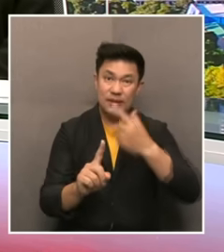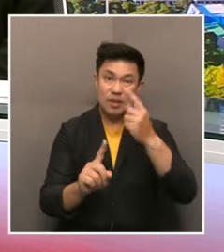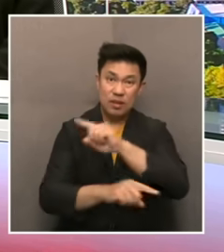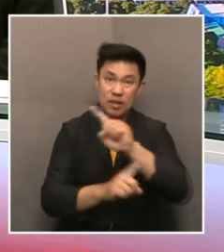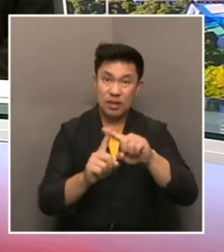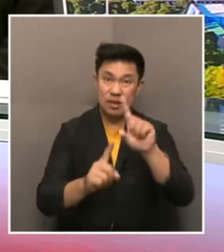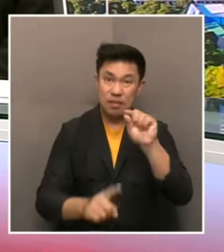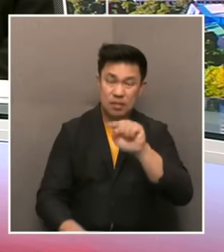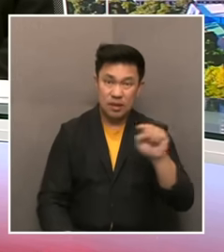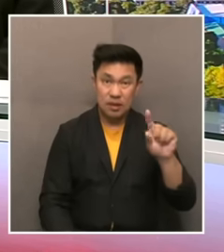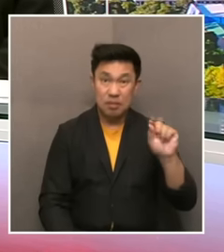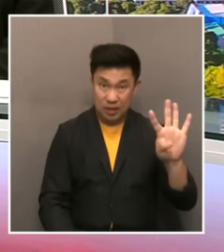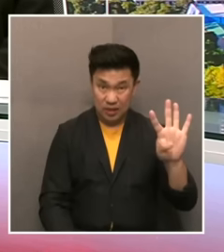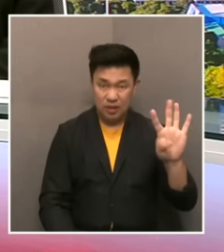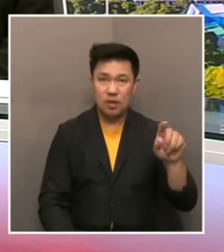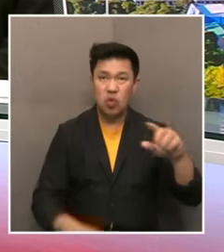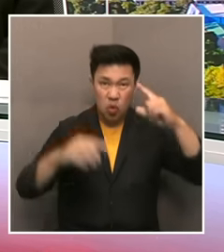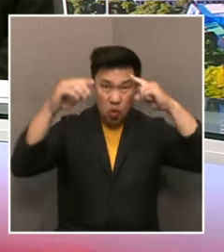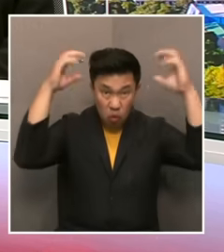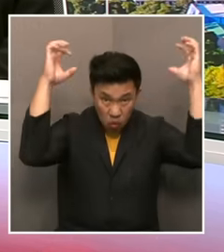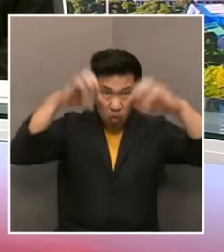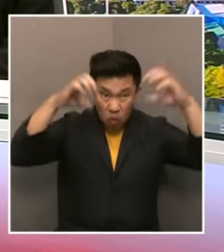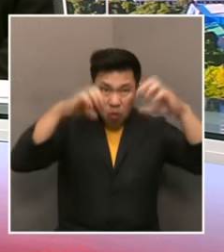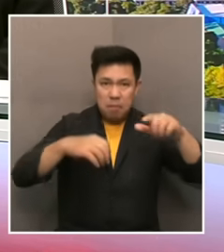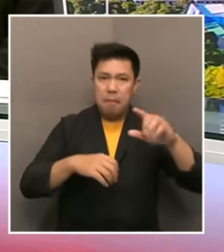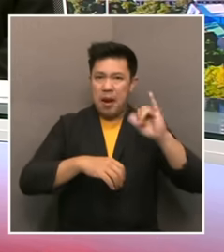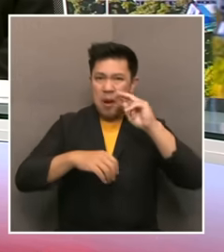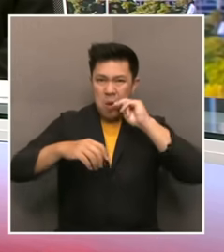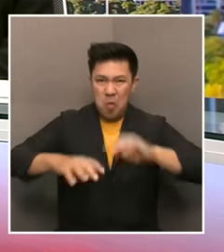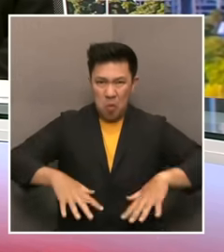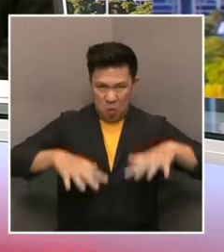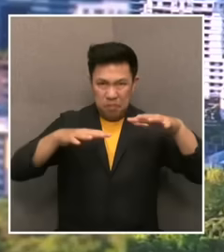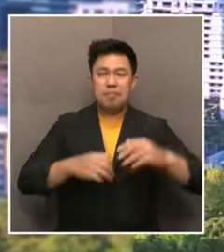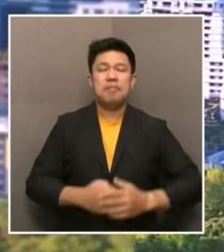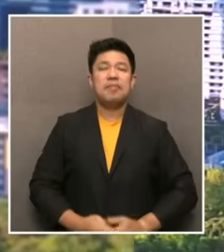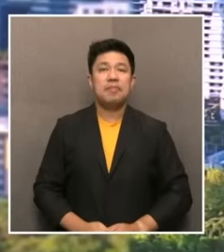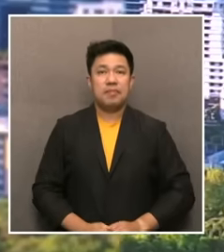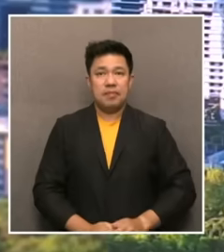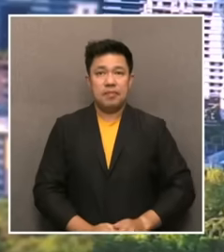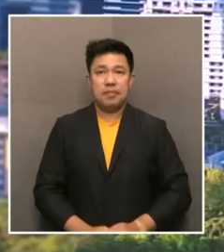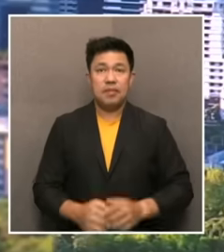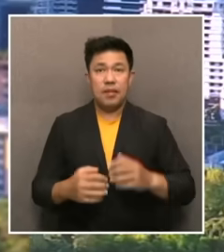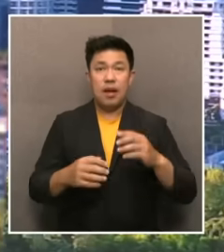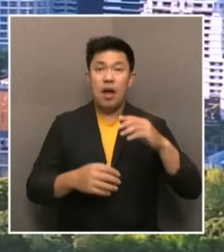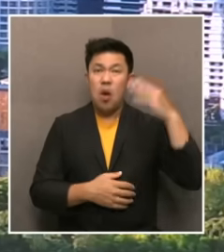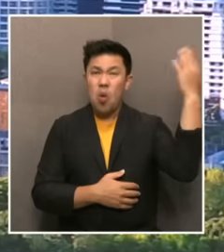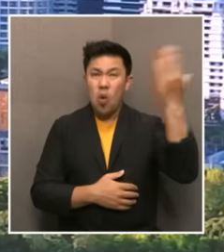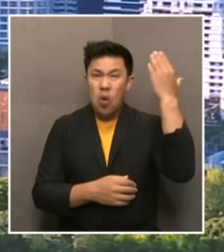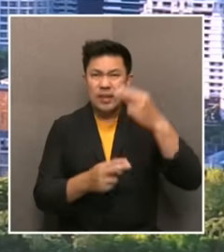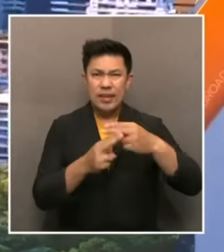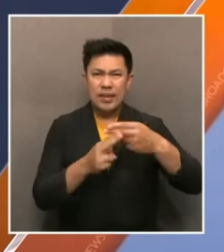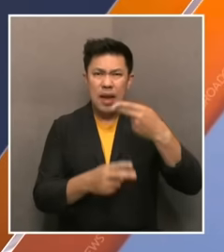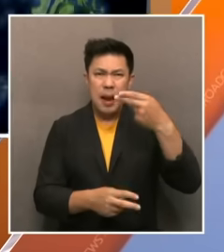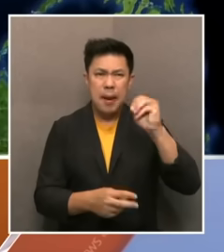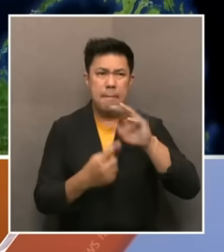พฤศจิกายนนี้จะมีฝนตกหนักเสี่ยงอาจจะเกิดน้ำท่วมได้นะครับส่วนพายุมารยีครับก็พัด